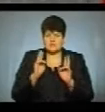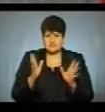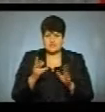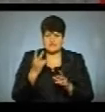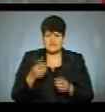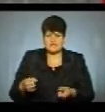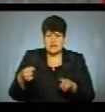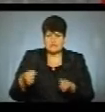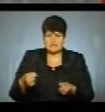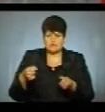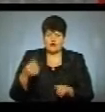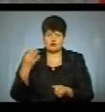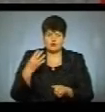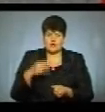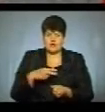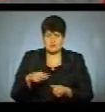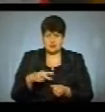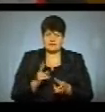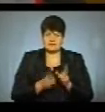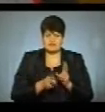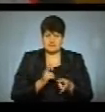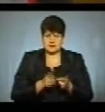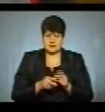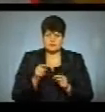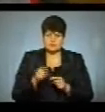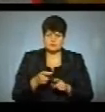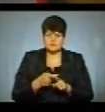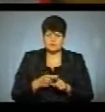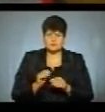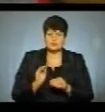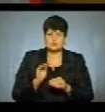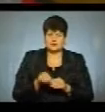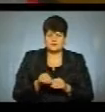дві каструлі 40-літрових ми наварили. Ту бараболю ми давали,